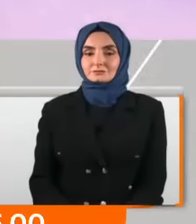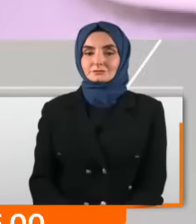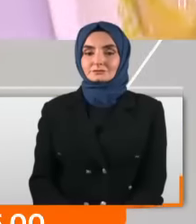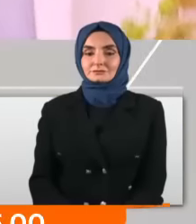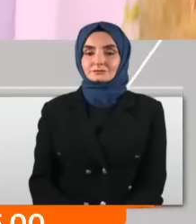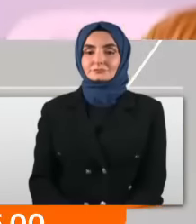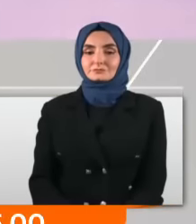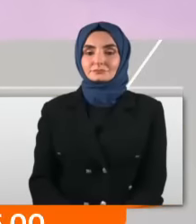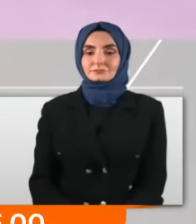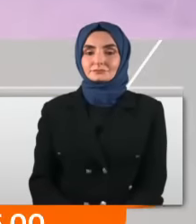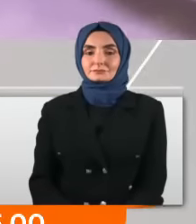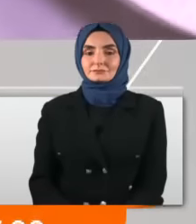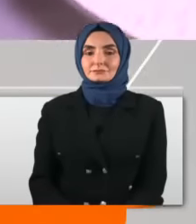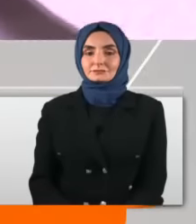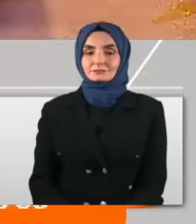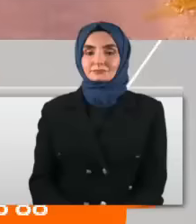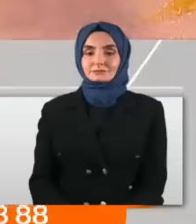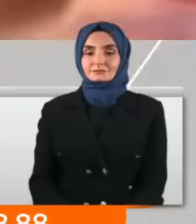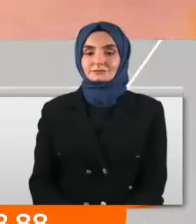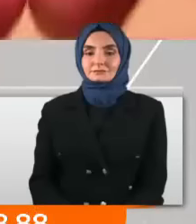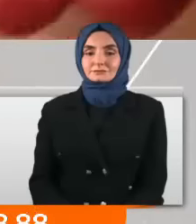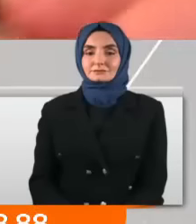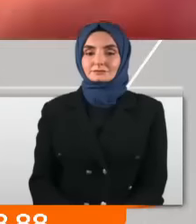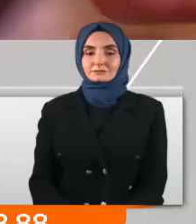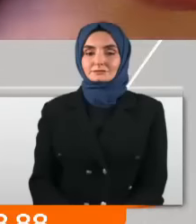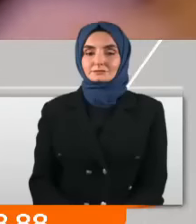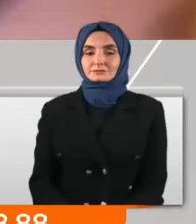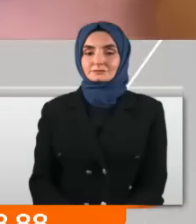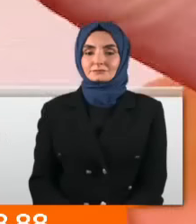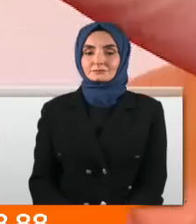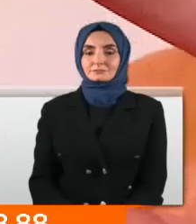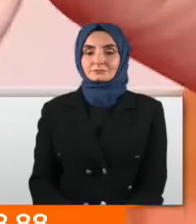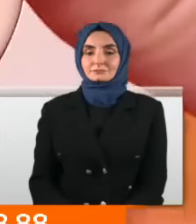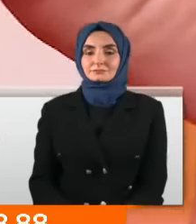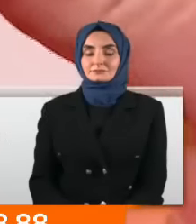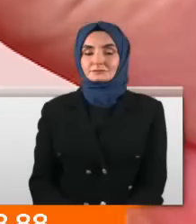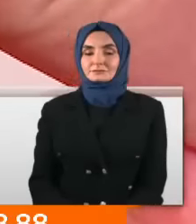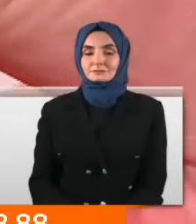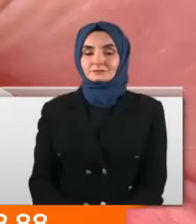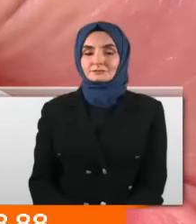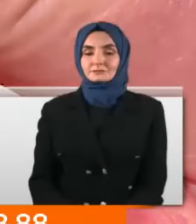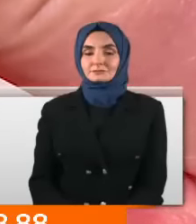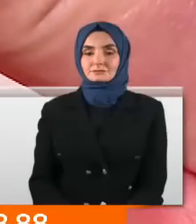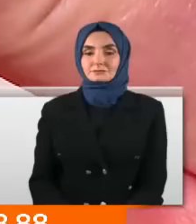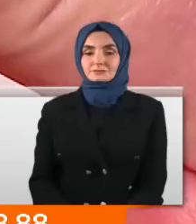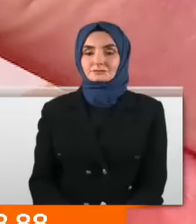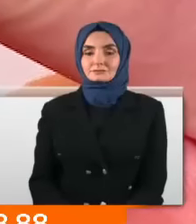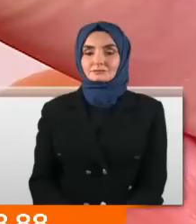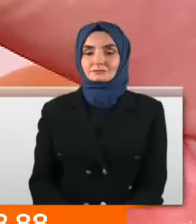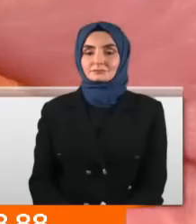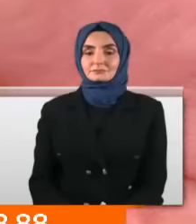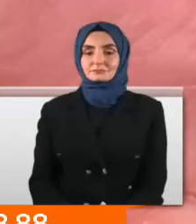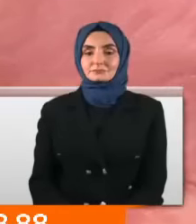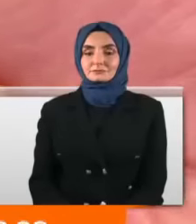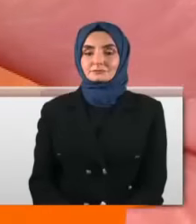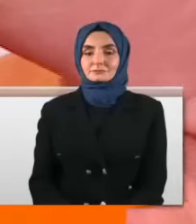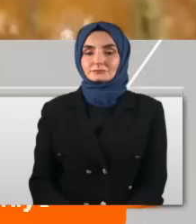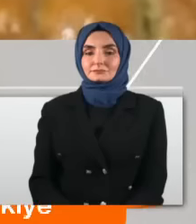ceviz kullanıyor. Çok az miktarda kullanıyor. Makine işçiliği vardır. Onların kullandığı fıstıkta bu yeşilliği asla